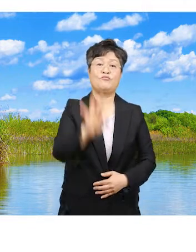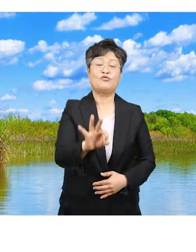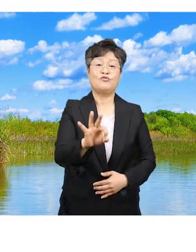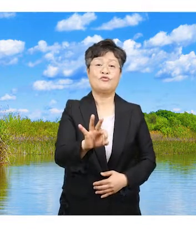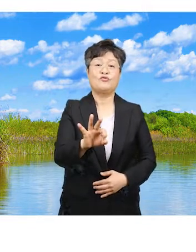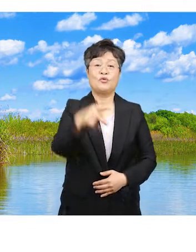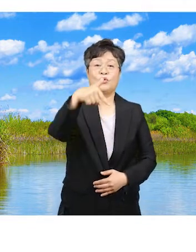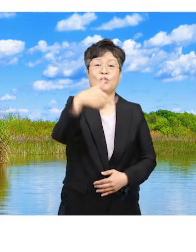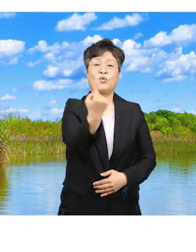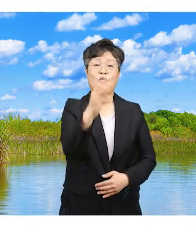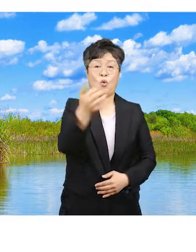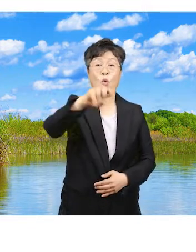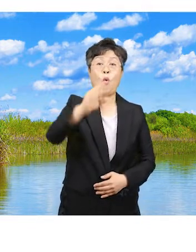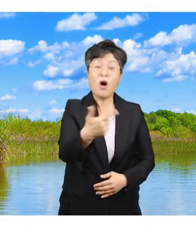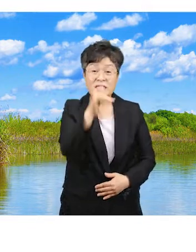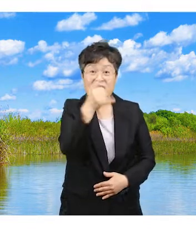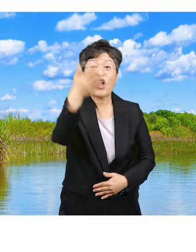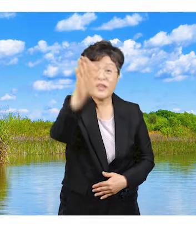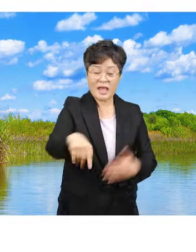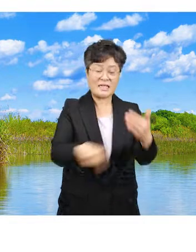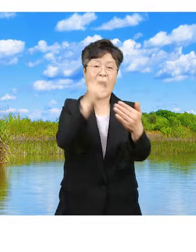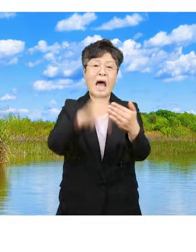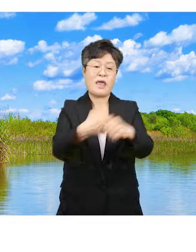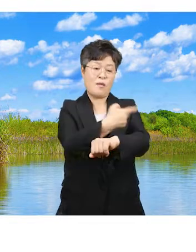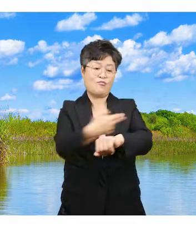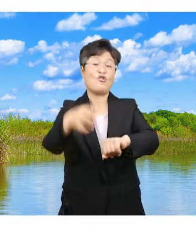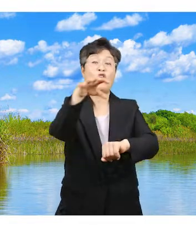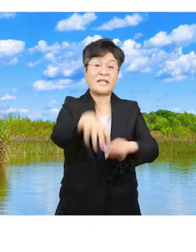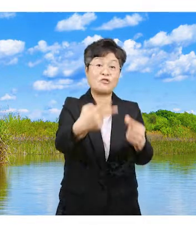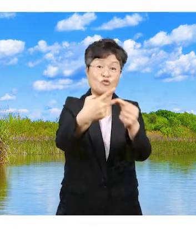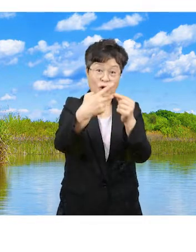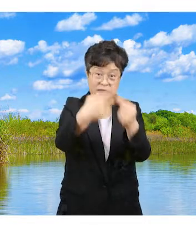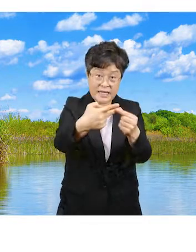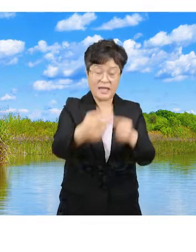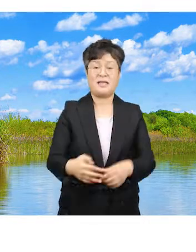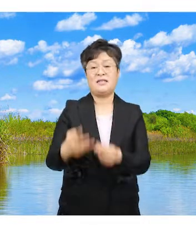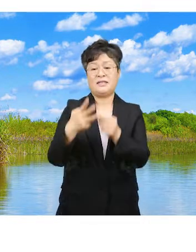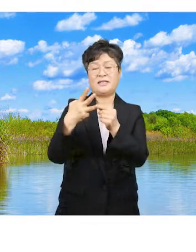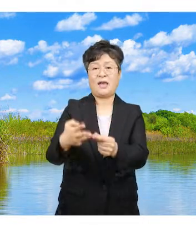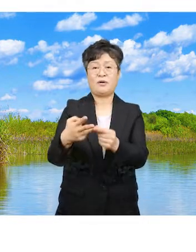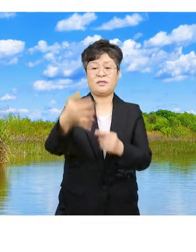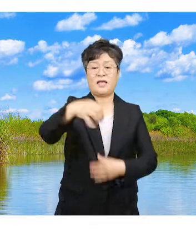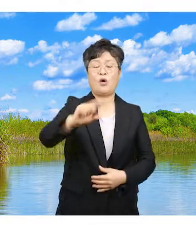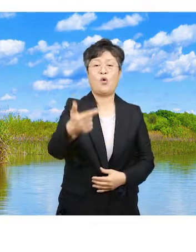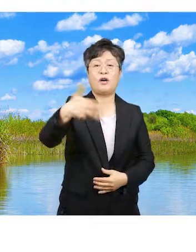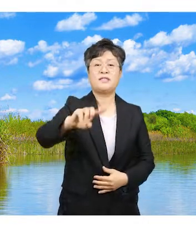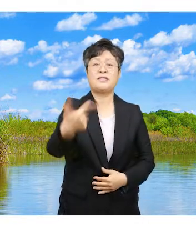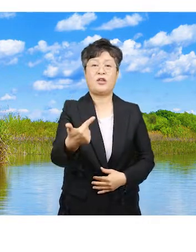됐고요. 삼풍농원 안에 삼풍풀장이 있었답니다. 그리고 세 번째로 만들어진 곳이 원천유원지